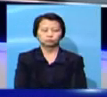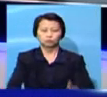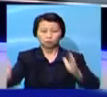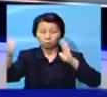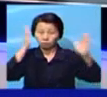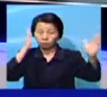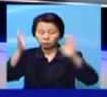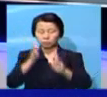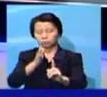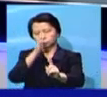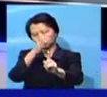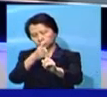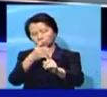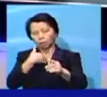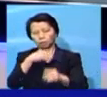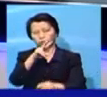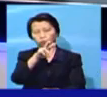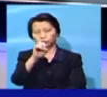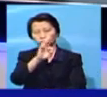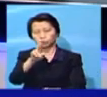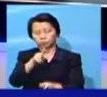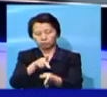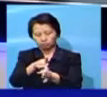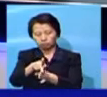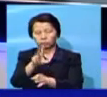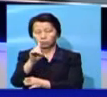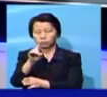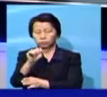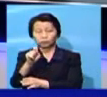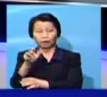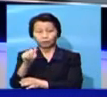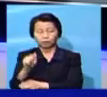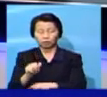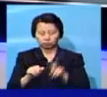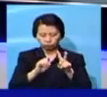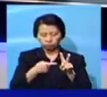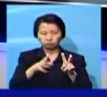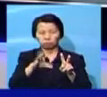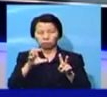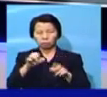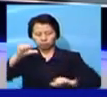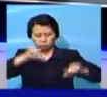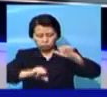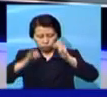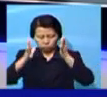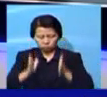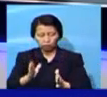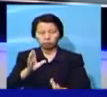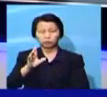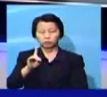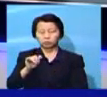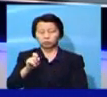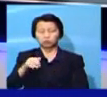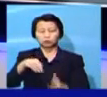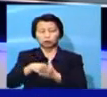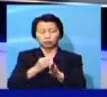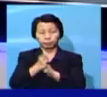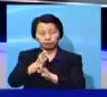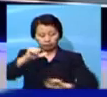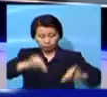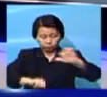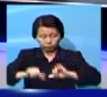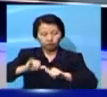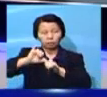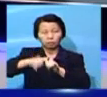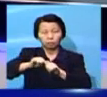Malaysia menyasarkan mempunyai 20000 profesional data dan sa data dalam bidang sains teknologi